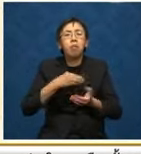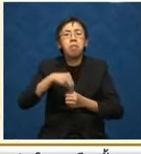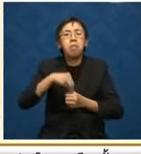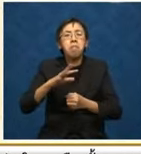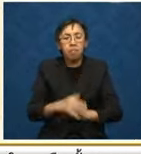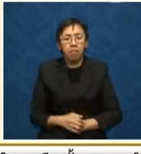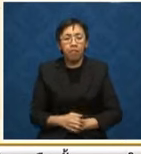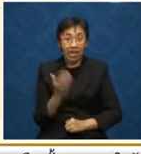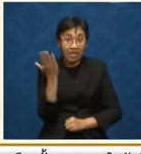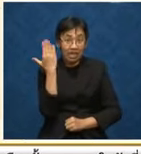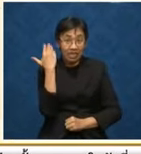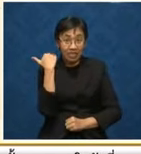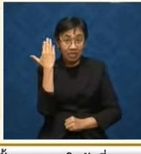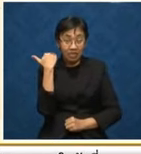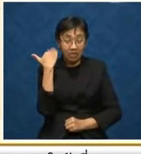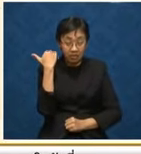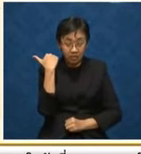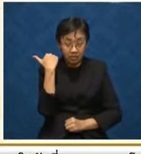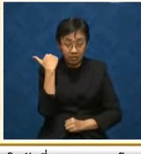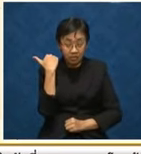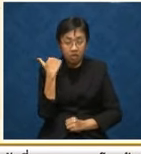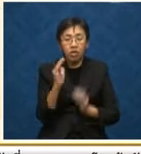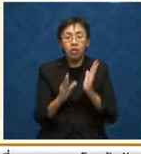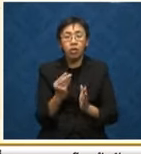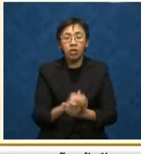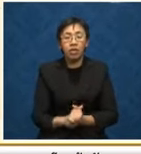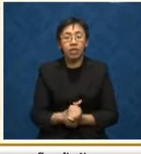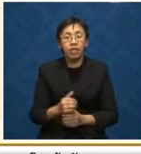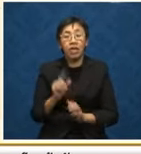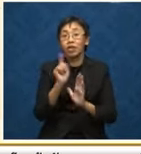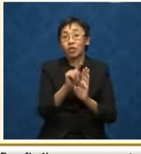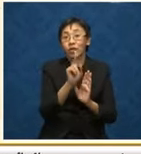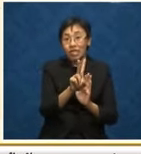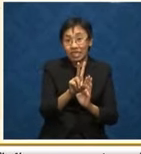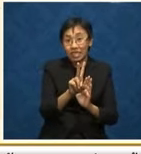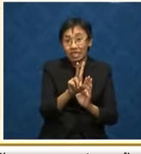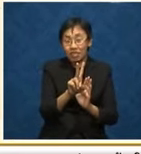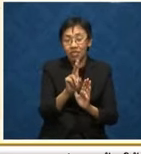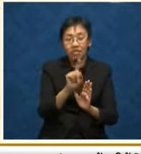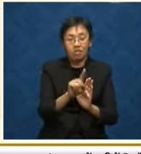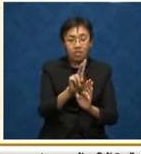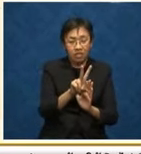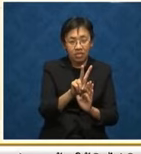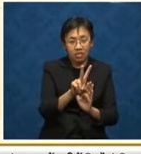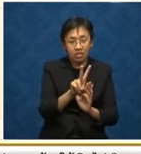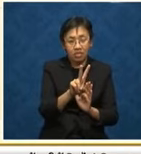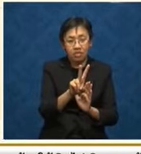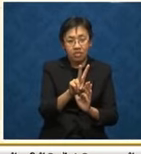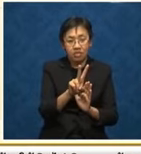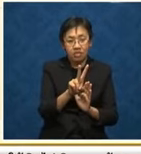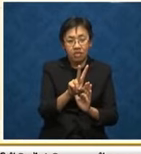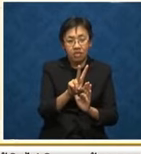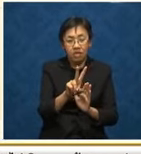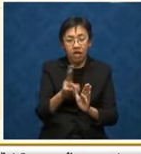ที่แล้วเนี่ยก็ตก2นาทีนะครับที่ผ่านมาเนี่ยแต่ห